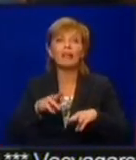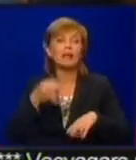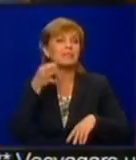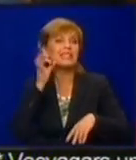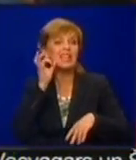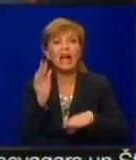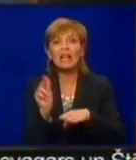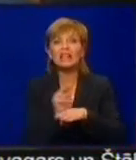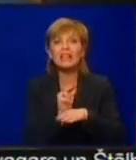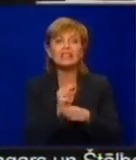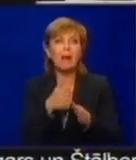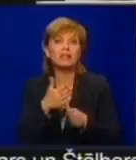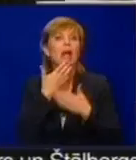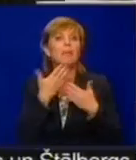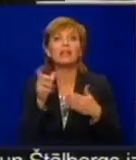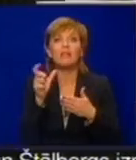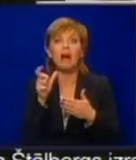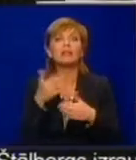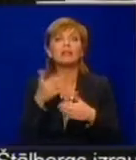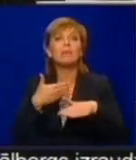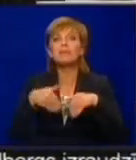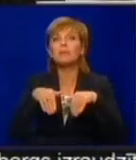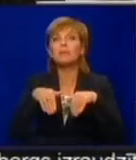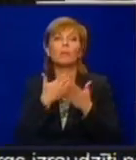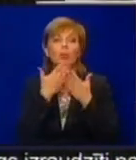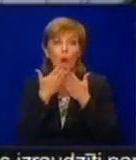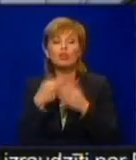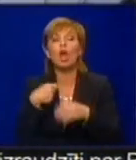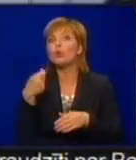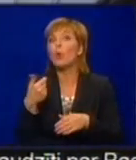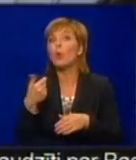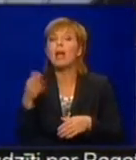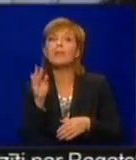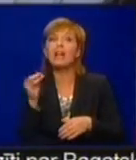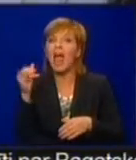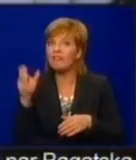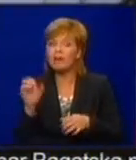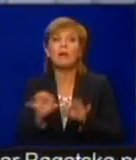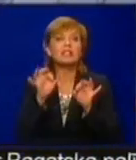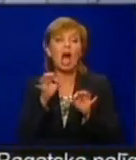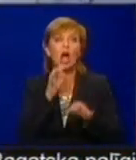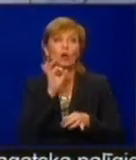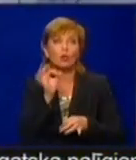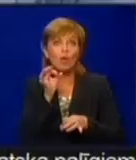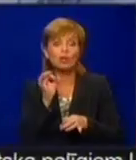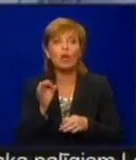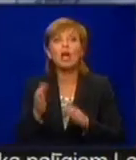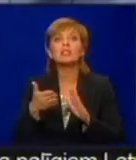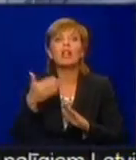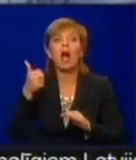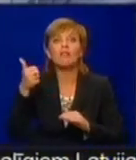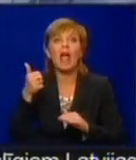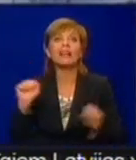dispanserā. Pēdējais vārds pirms sprieduma nolasīšanas tika dots arī Breivīkam. Kad viņš sāka runāt un paust savus labēji radikālos